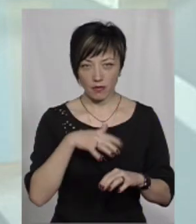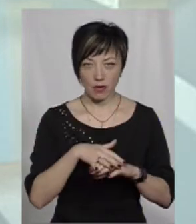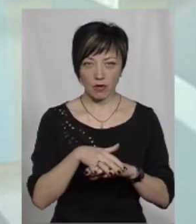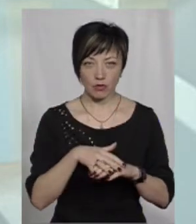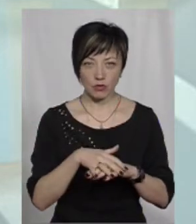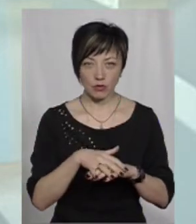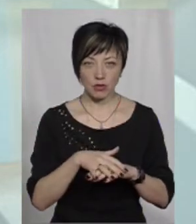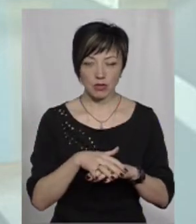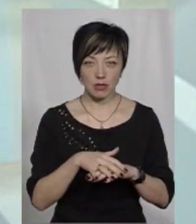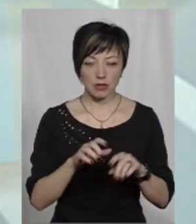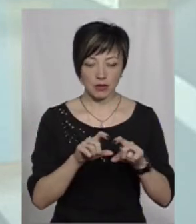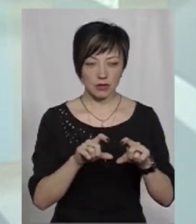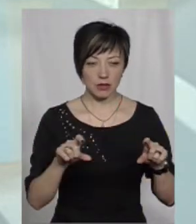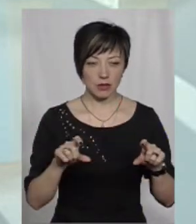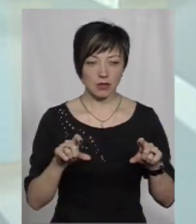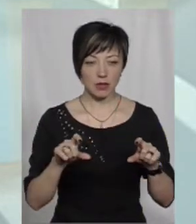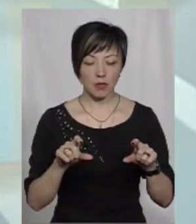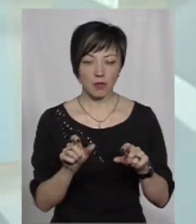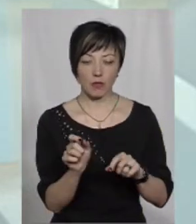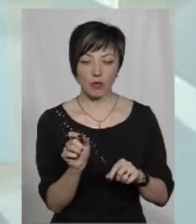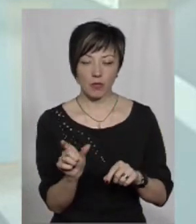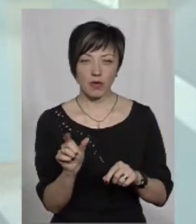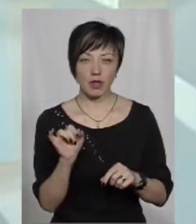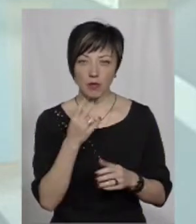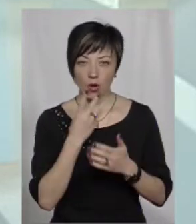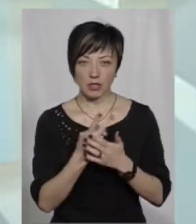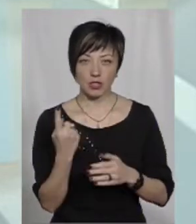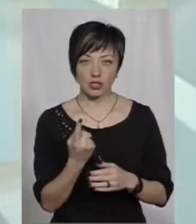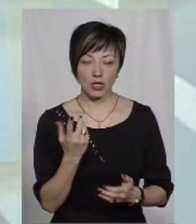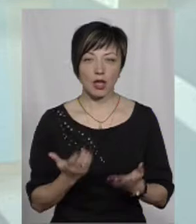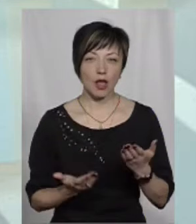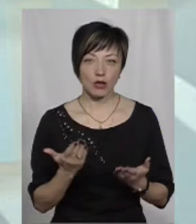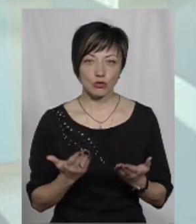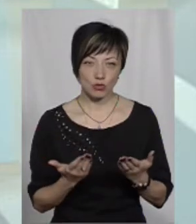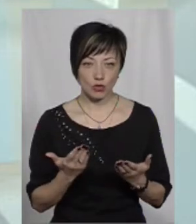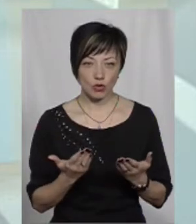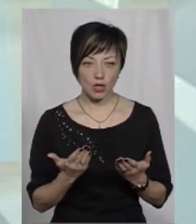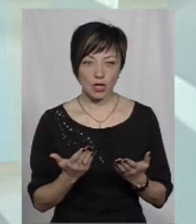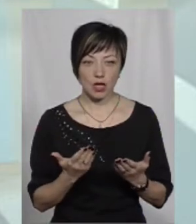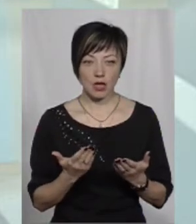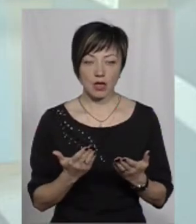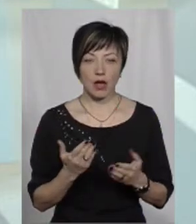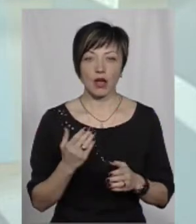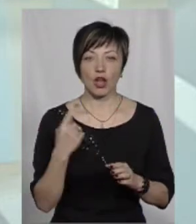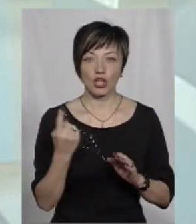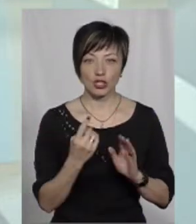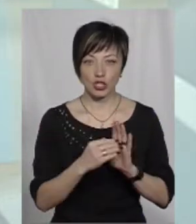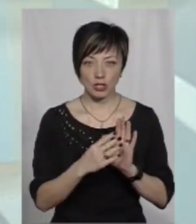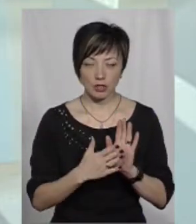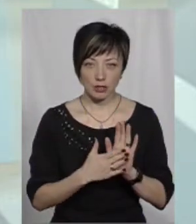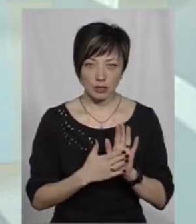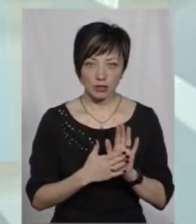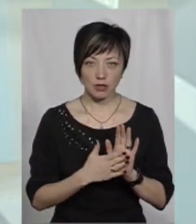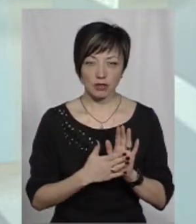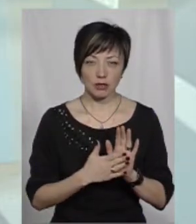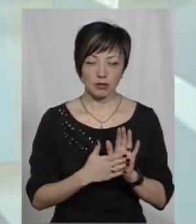рахунок, 14-значний, далі пробіл і показнички лічильника. Якщо засіб обліку багатотарифний,